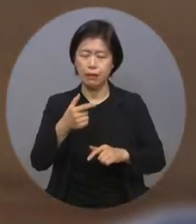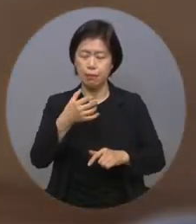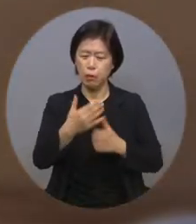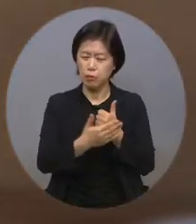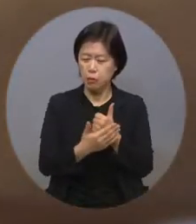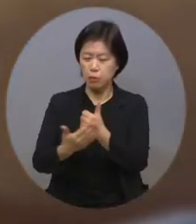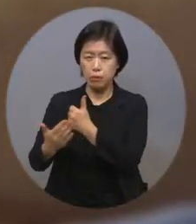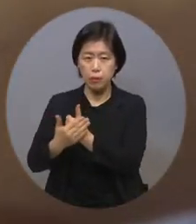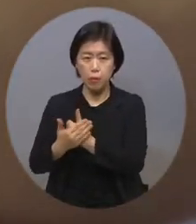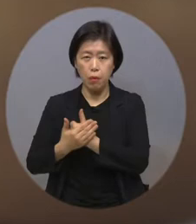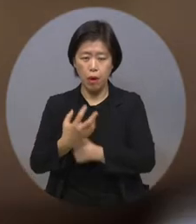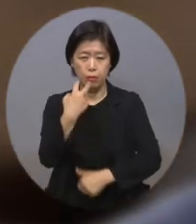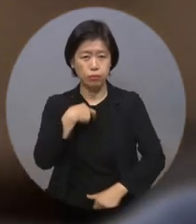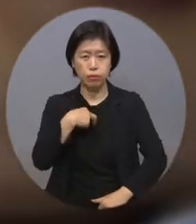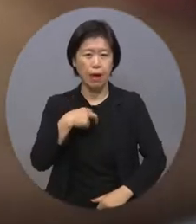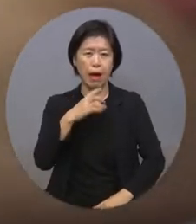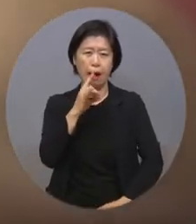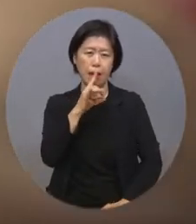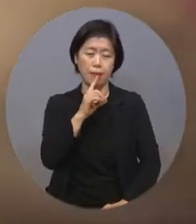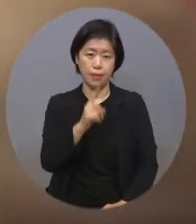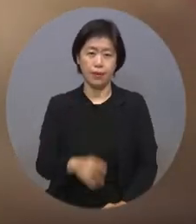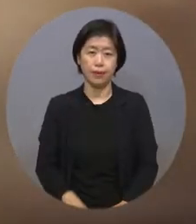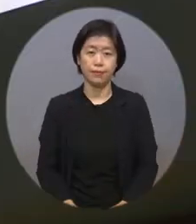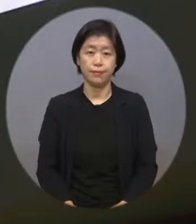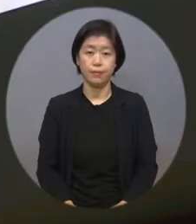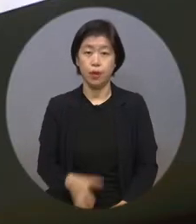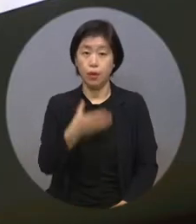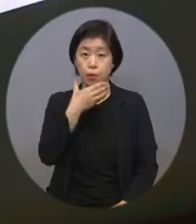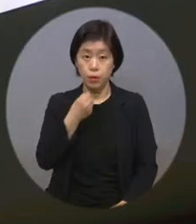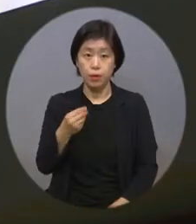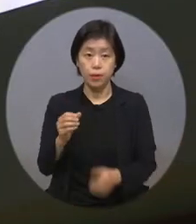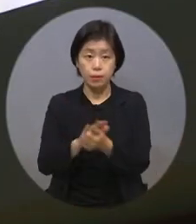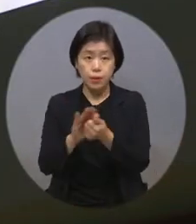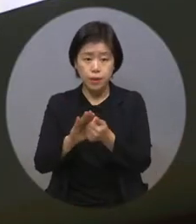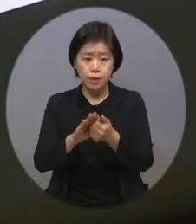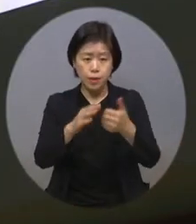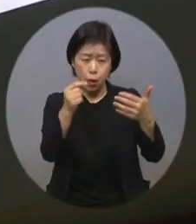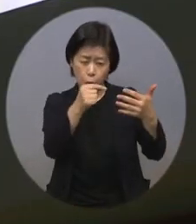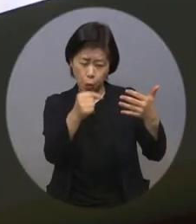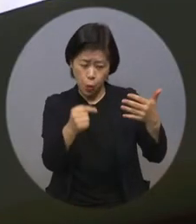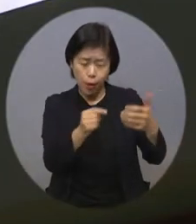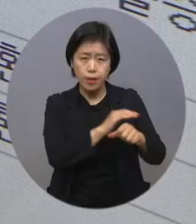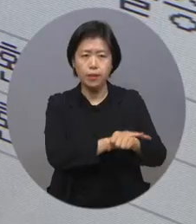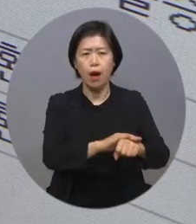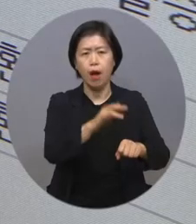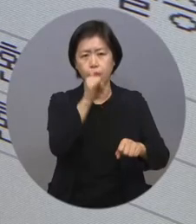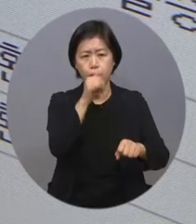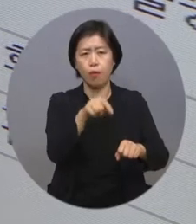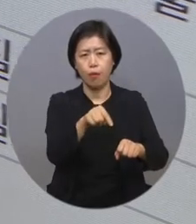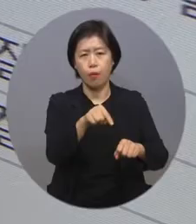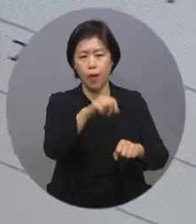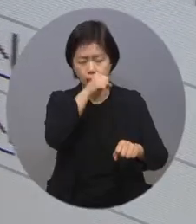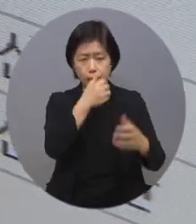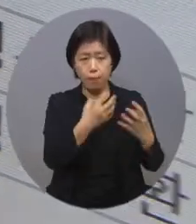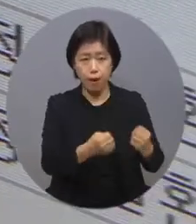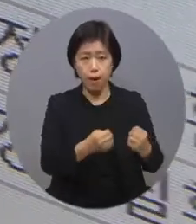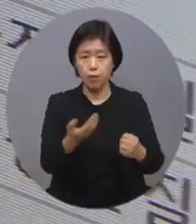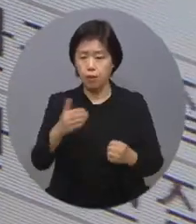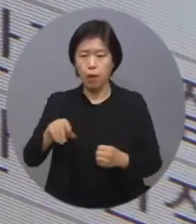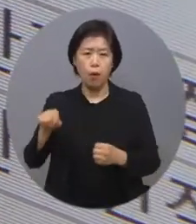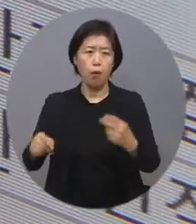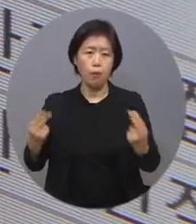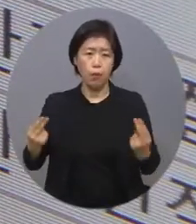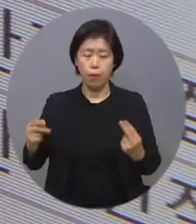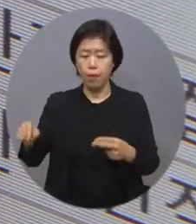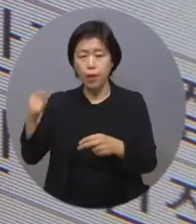방지한다는 취지입니다. 반면 복지서비스 규정이 잘 갖춰진 장애인복지법에 비해 정신건강복지법의